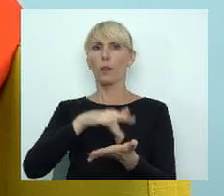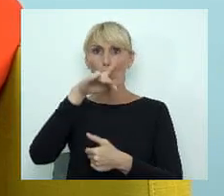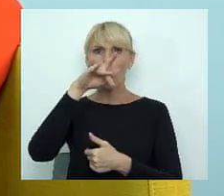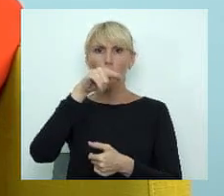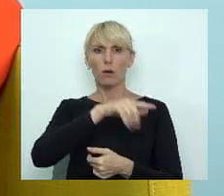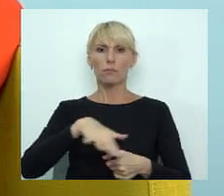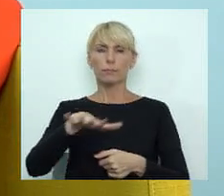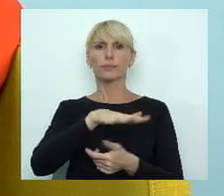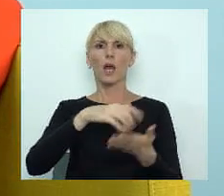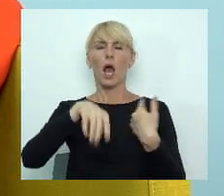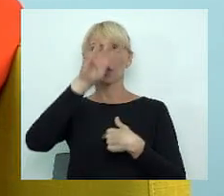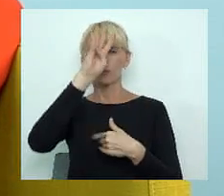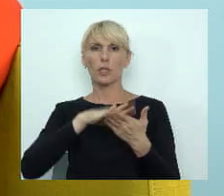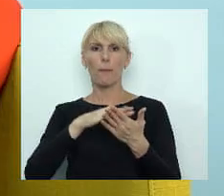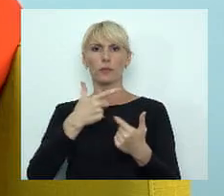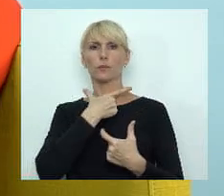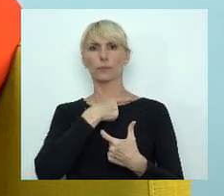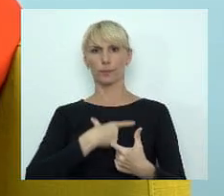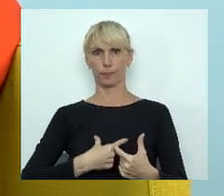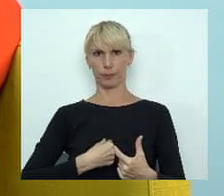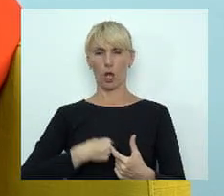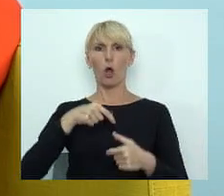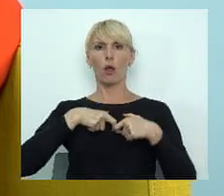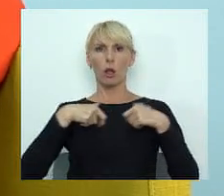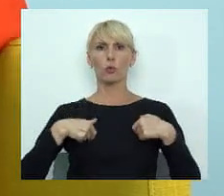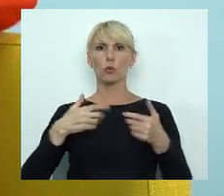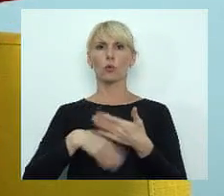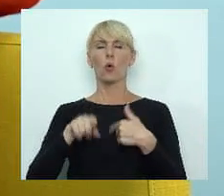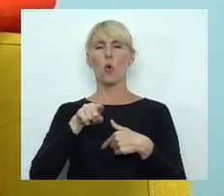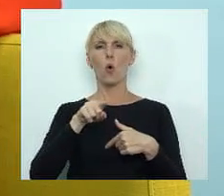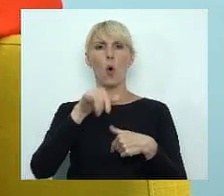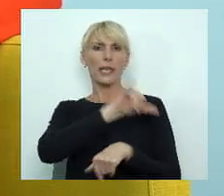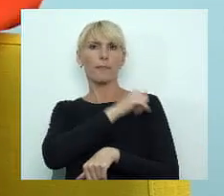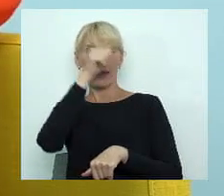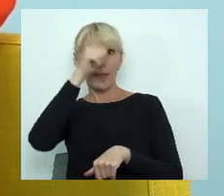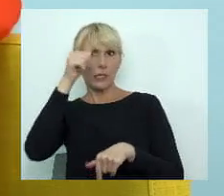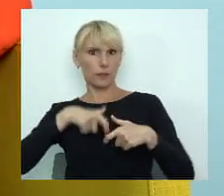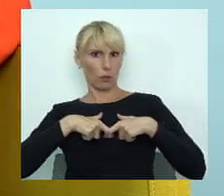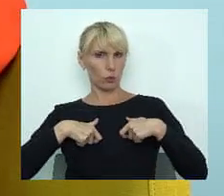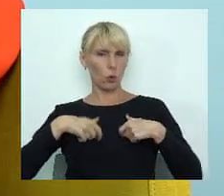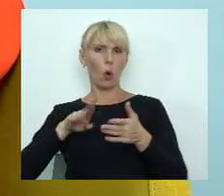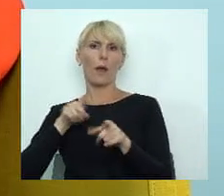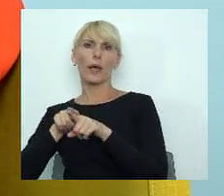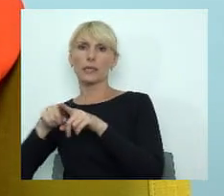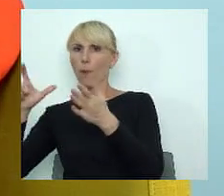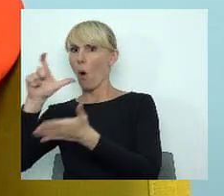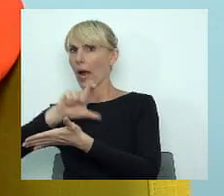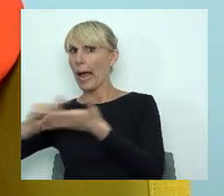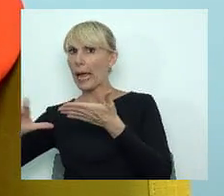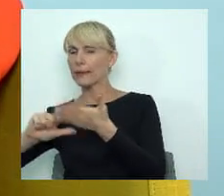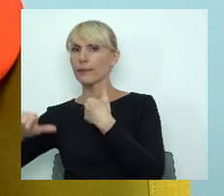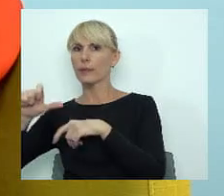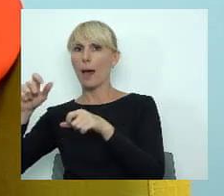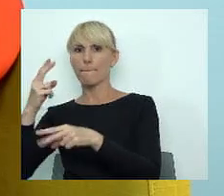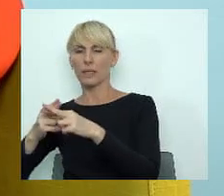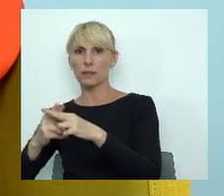naprawdę musimy nosić identyfikatory, bo tam jest nasze imię i nazwisko. Karta pacjenta, która wisi na łóżku. To siłą rzeczy naruszamy przepisy o ochronie danych.